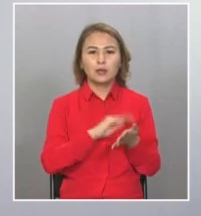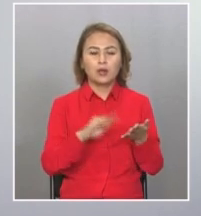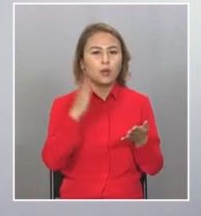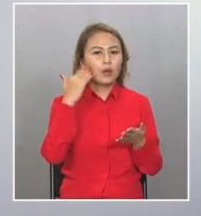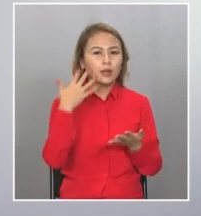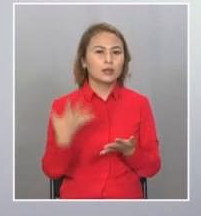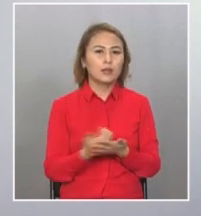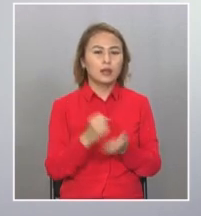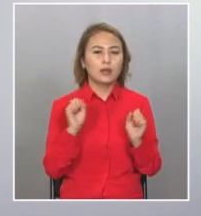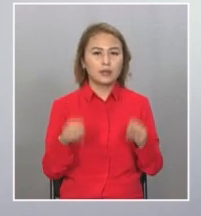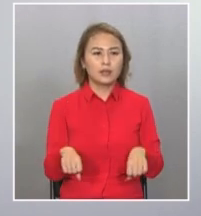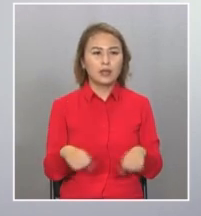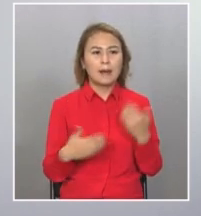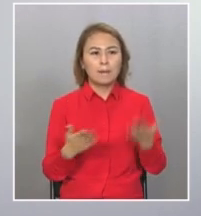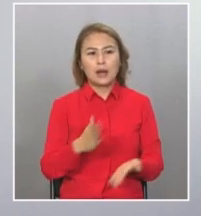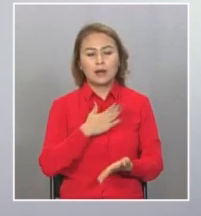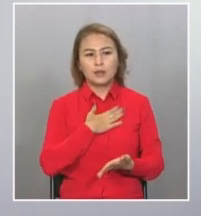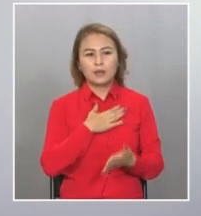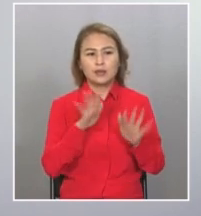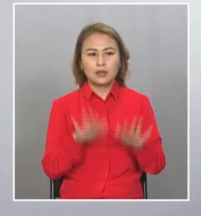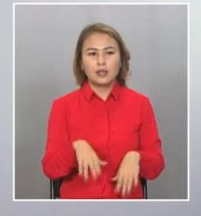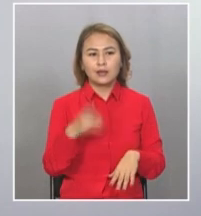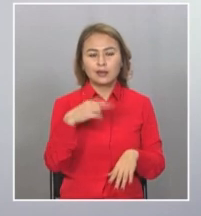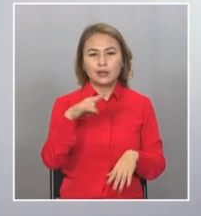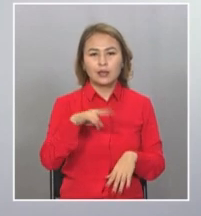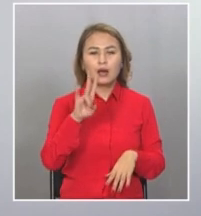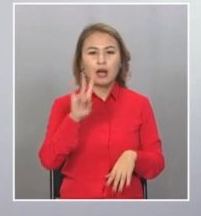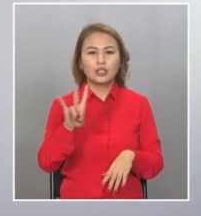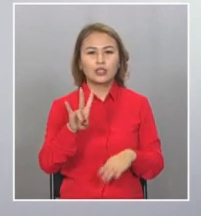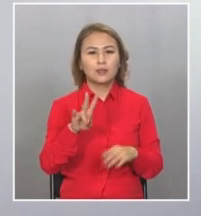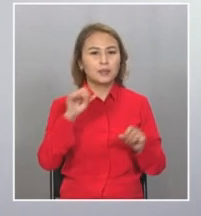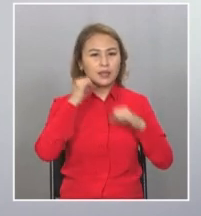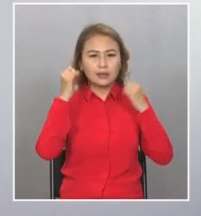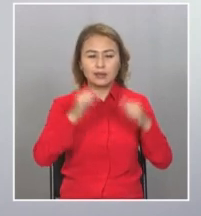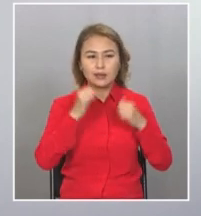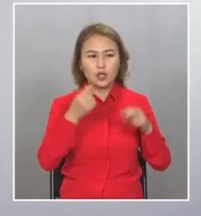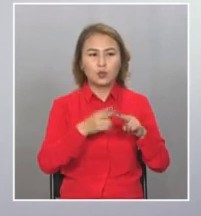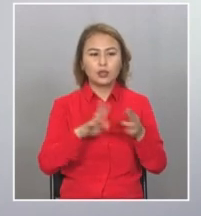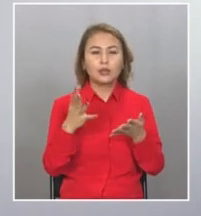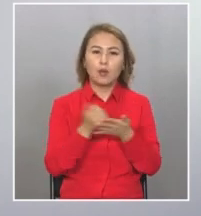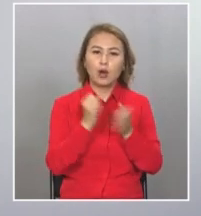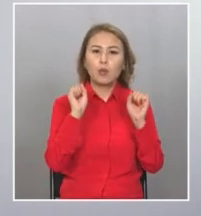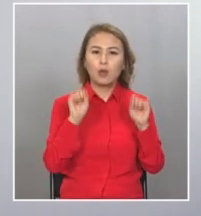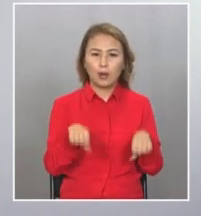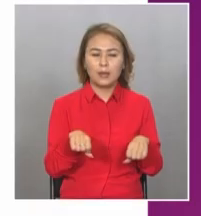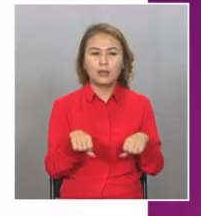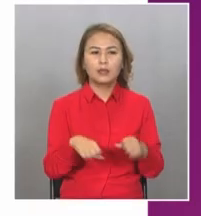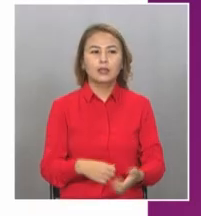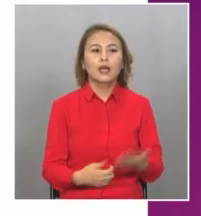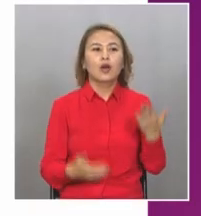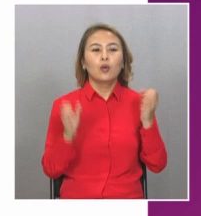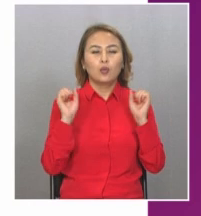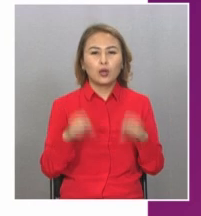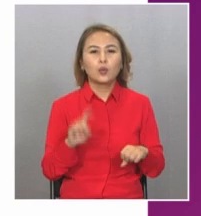аламыз. Бірақ бізде мына жердегі Д-H катеті белгісіз. Оны табуға бола ма?